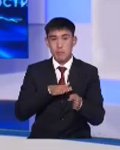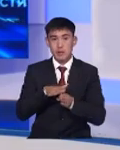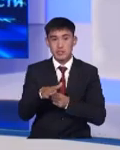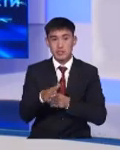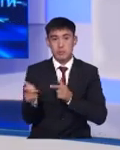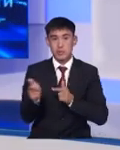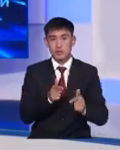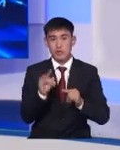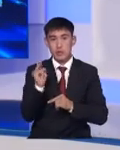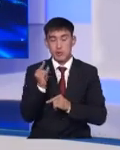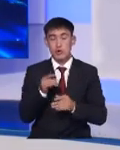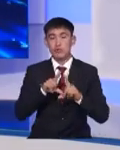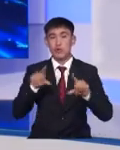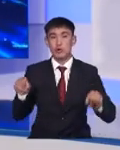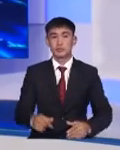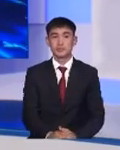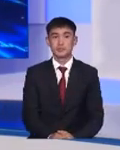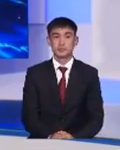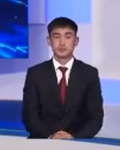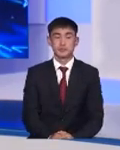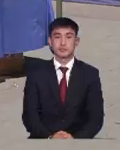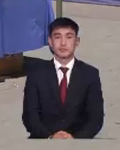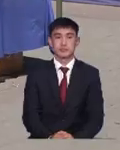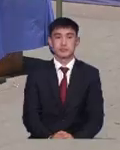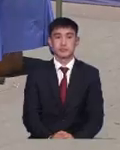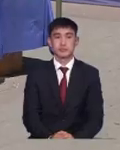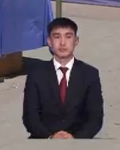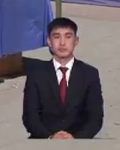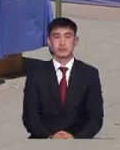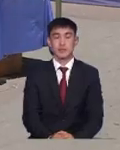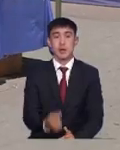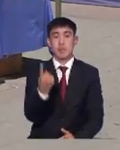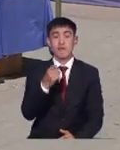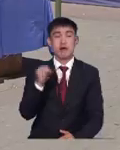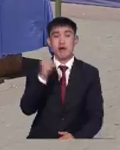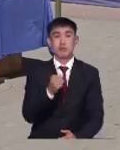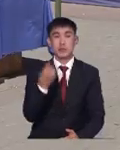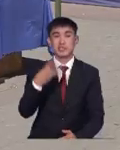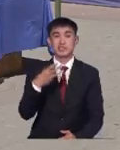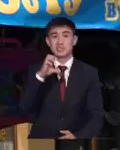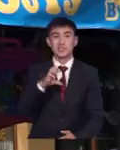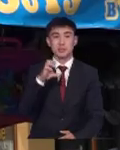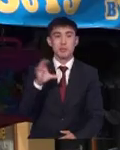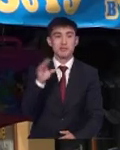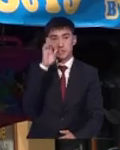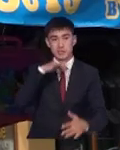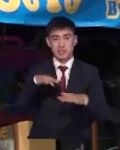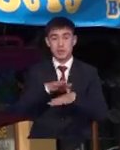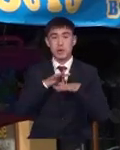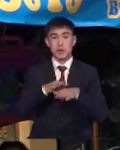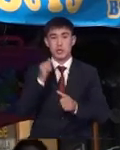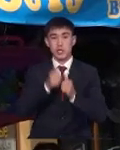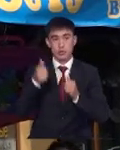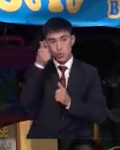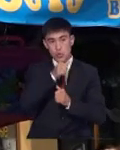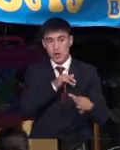для полноценной подготовки ребенка к школе. С 1 августа по 30 сентября по всей стране проходит